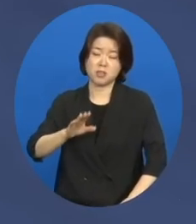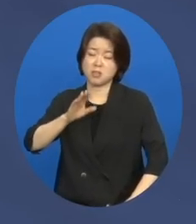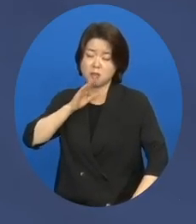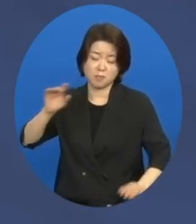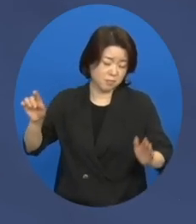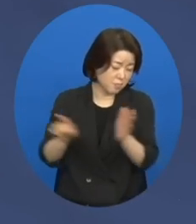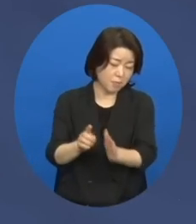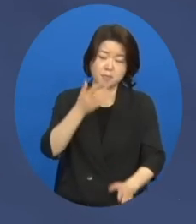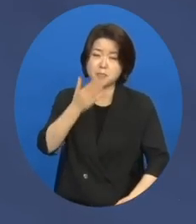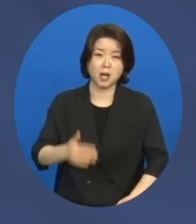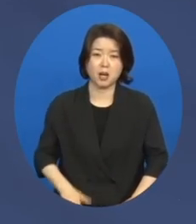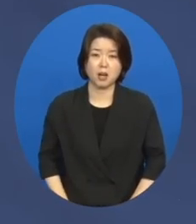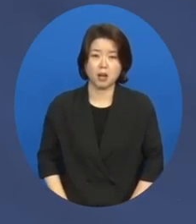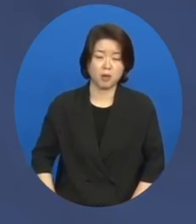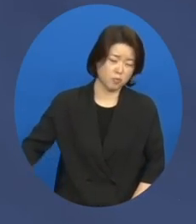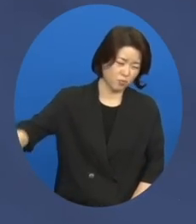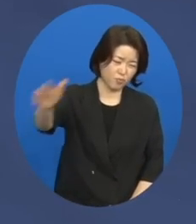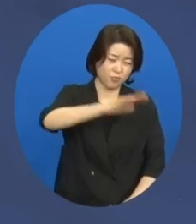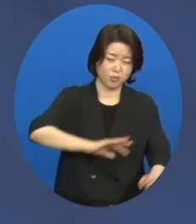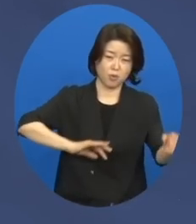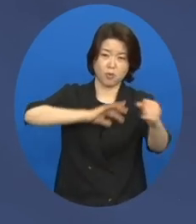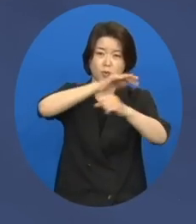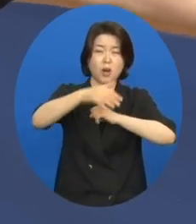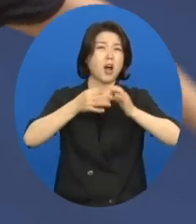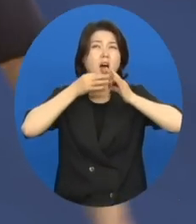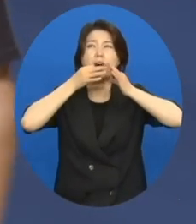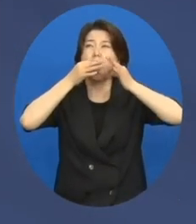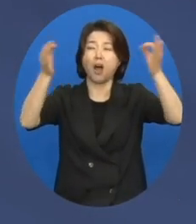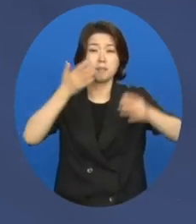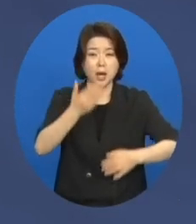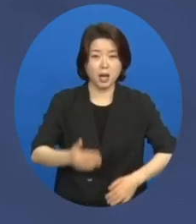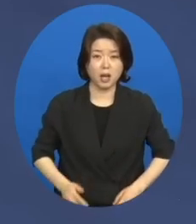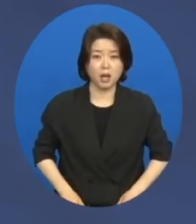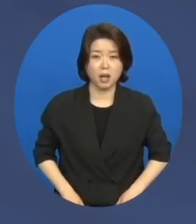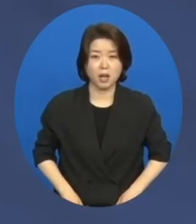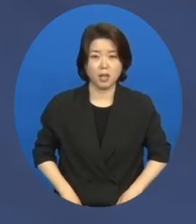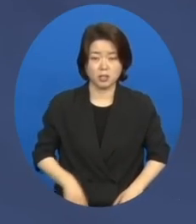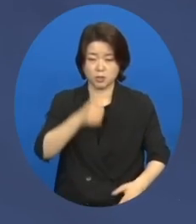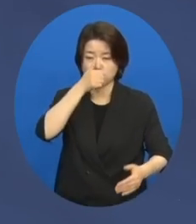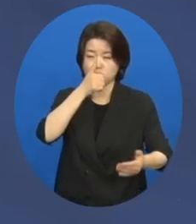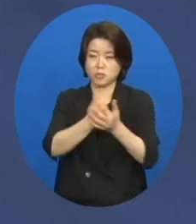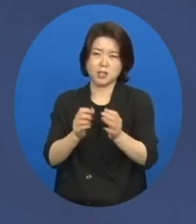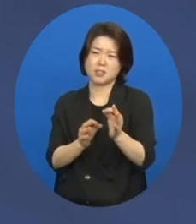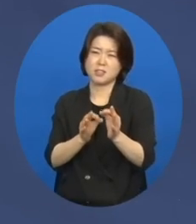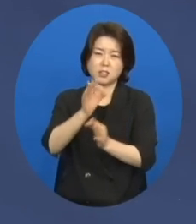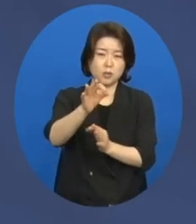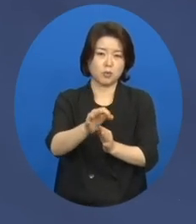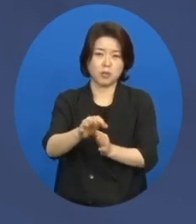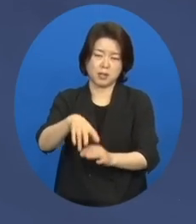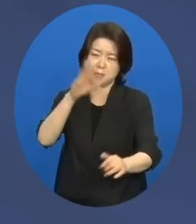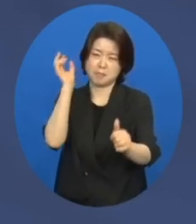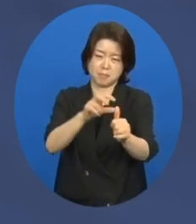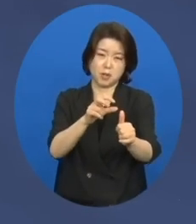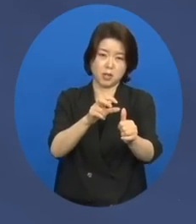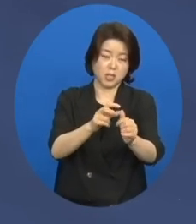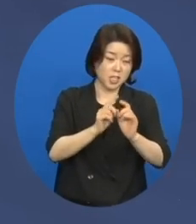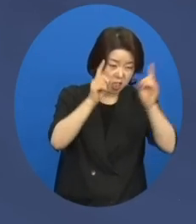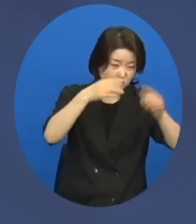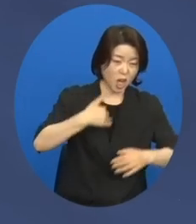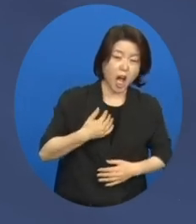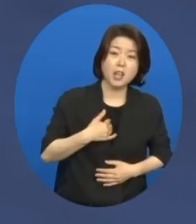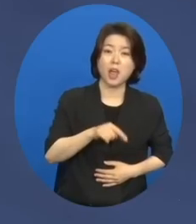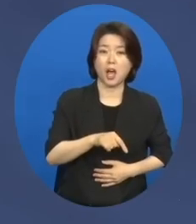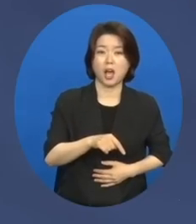만하다. 온 우주가 탄성을 지를 만하다. 죄의 영원한 반역자인 지옥에 쓰러질